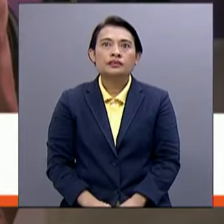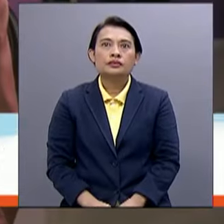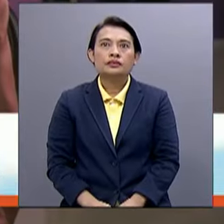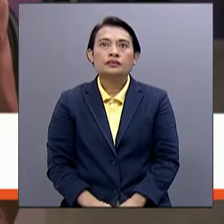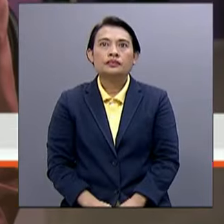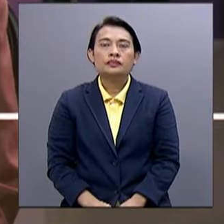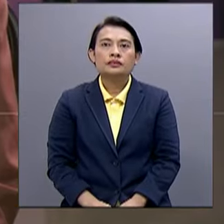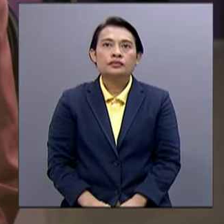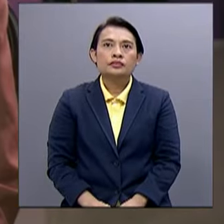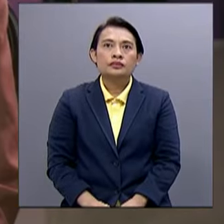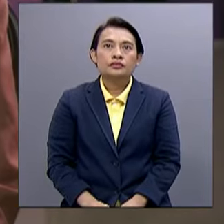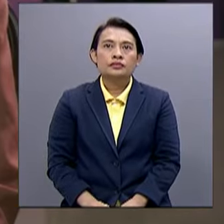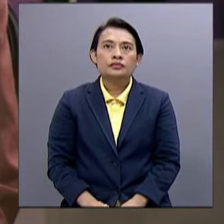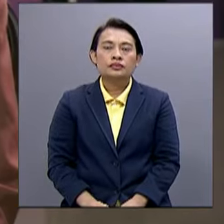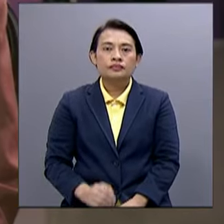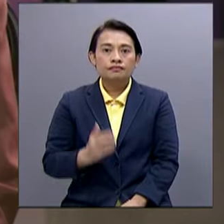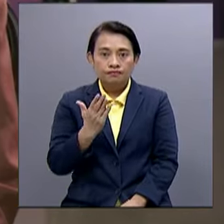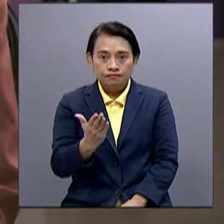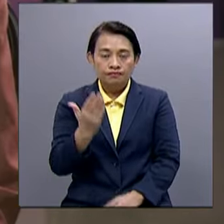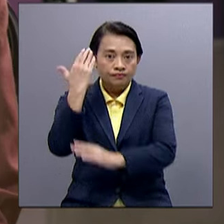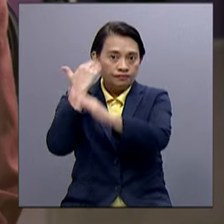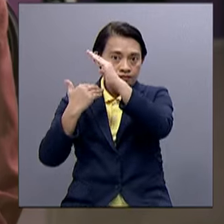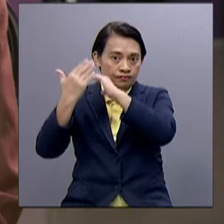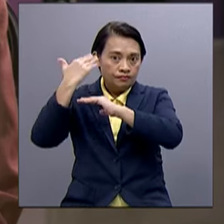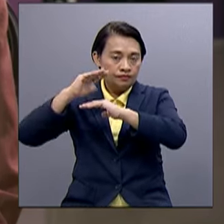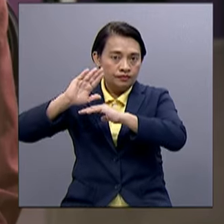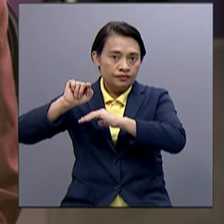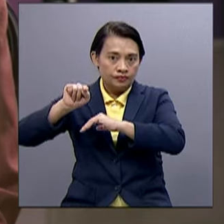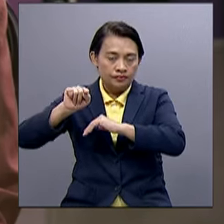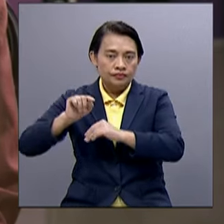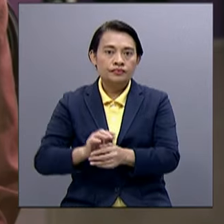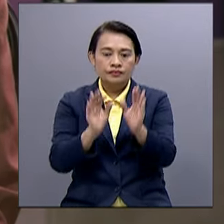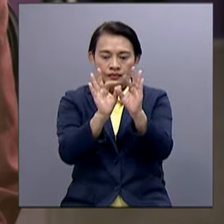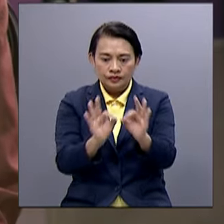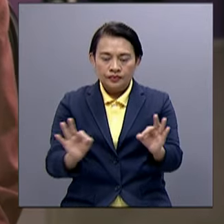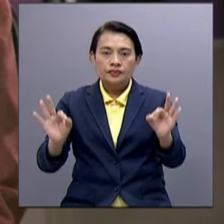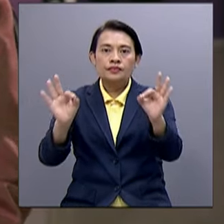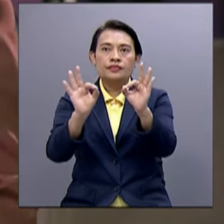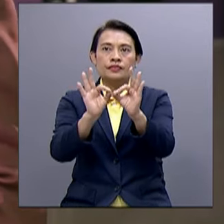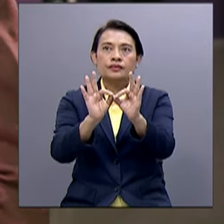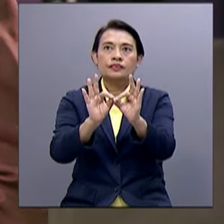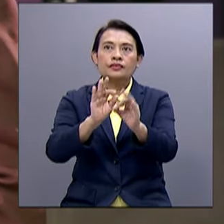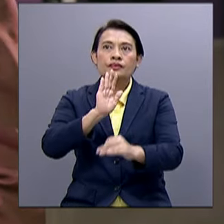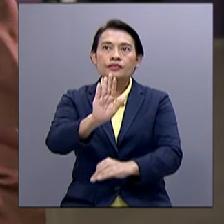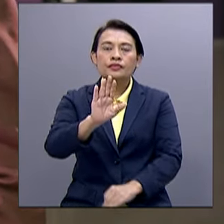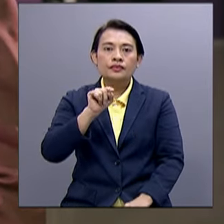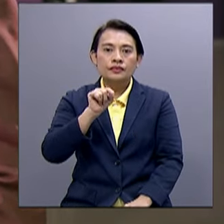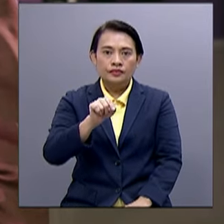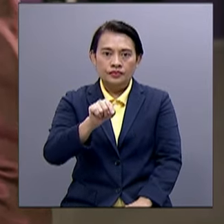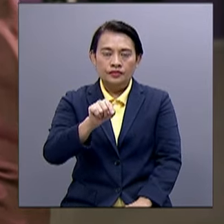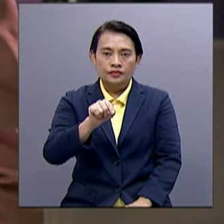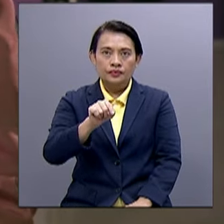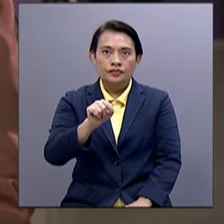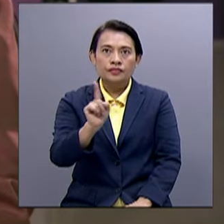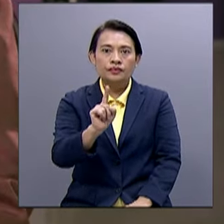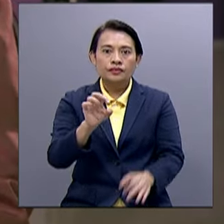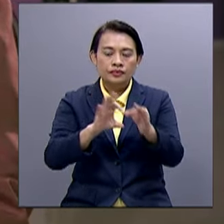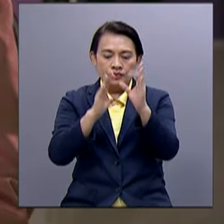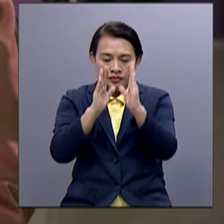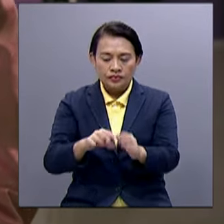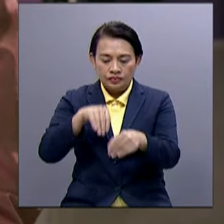ตำนานอุรังคธาตุเนี่ยถือว่าเป็นตำนานที่มีความสำคัญมากของพี่น้องชาวอีส